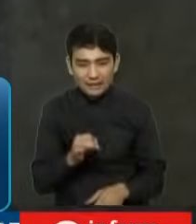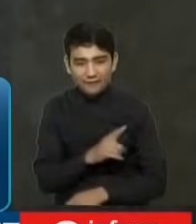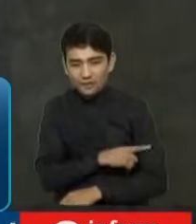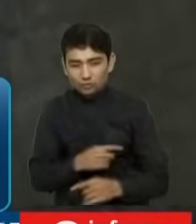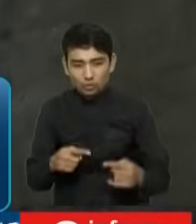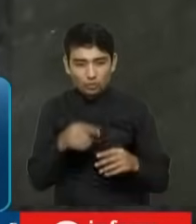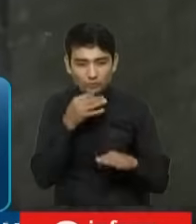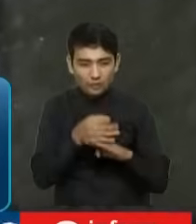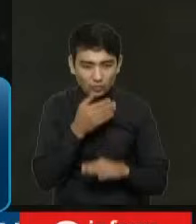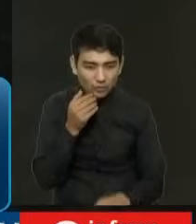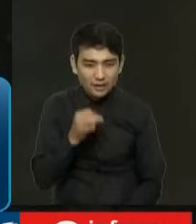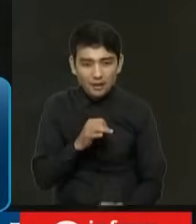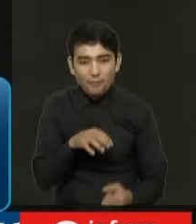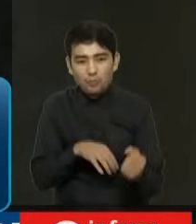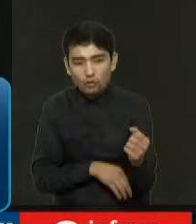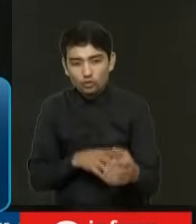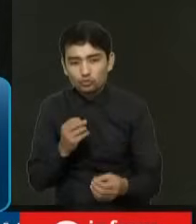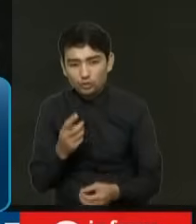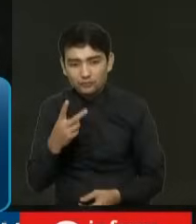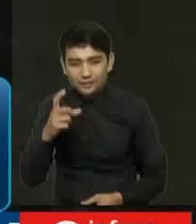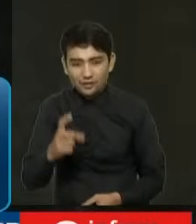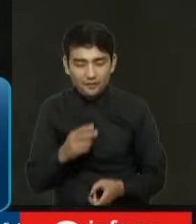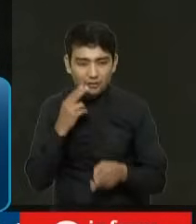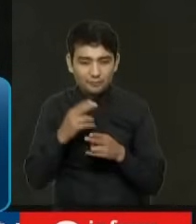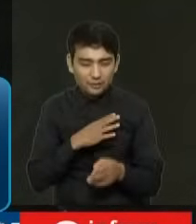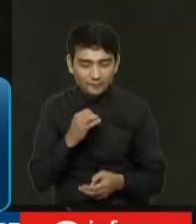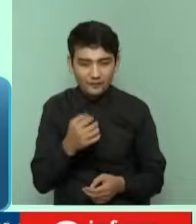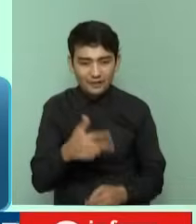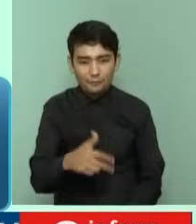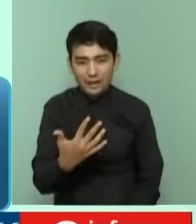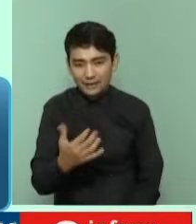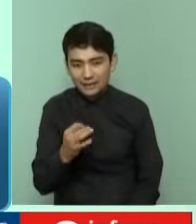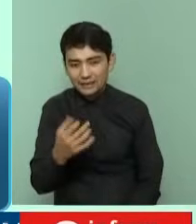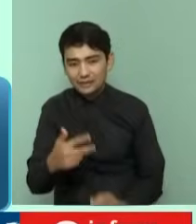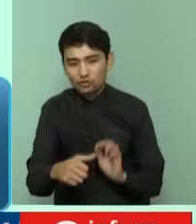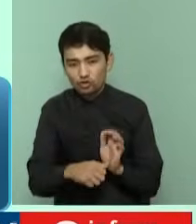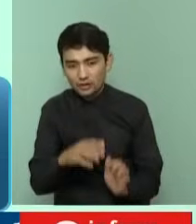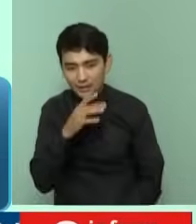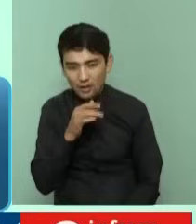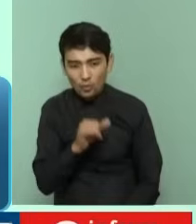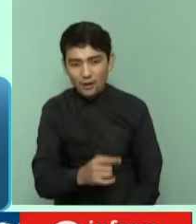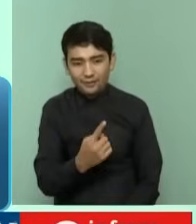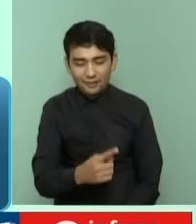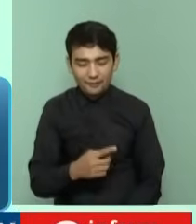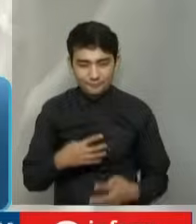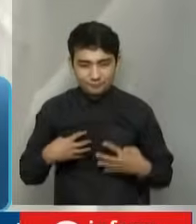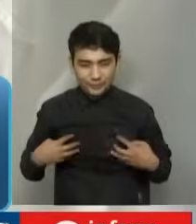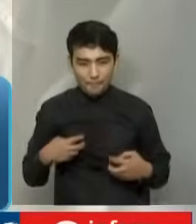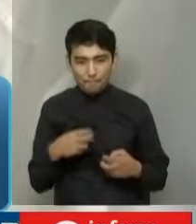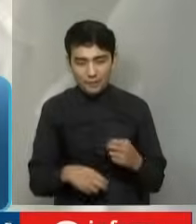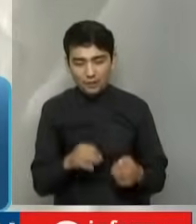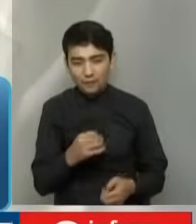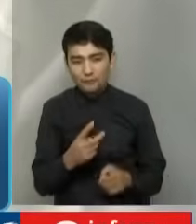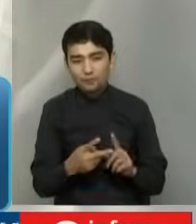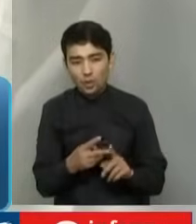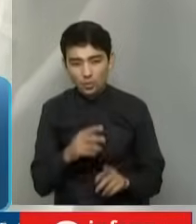прогнозов. Позже за медпомощью обратились еще два шахтера 35 и 36 лет. У одного переломы ребер, у второго